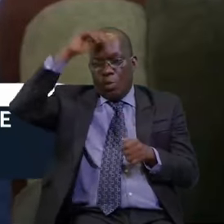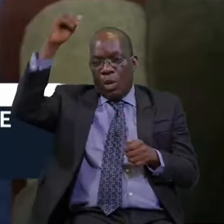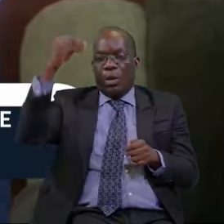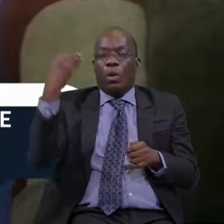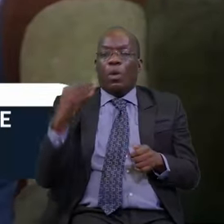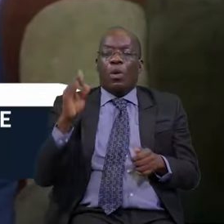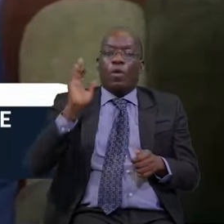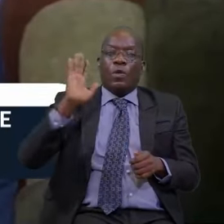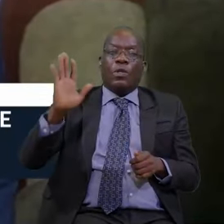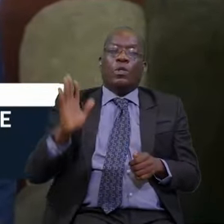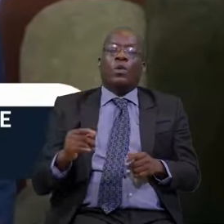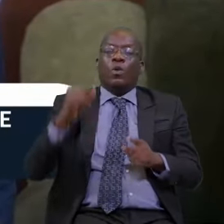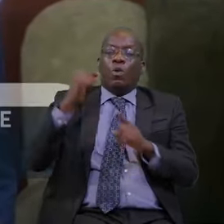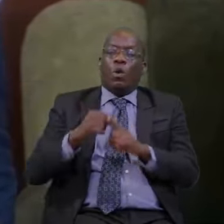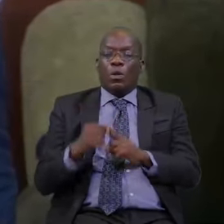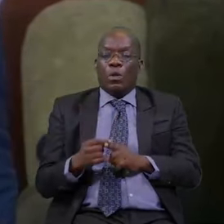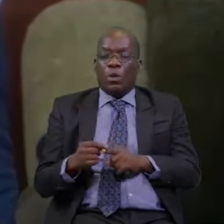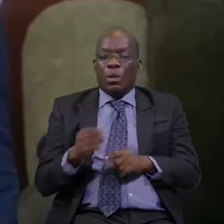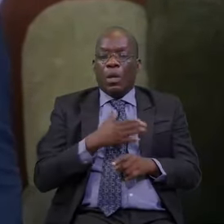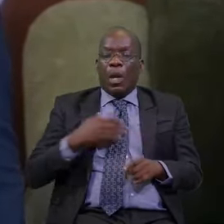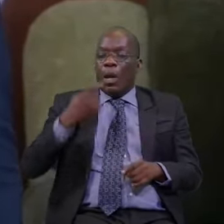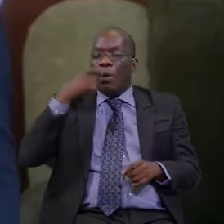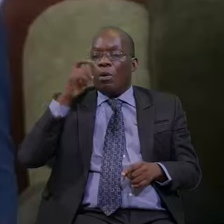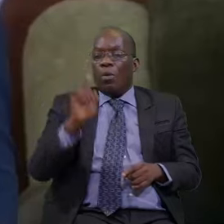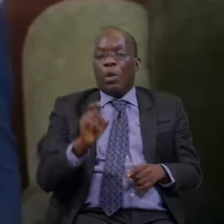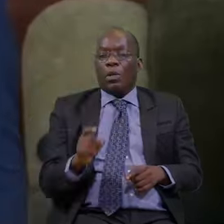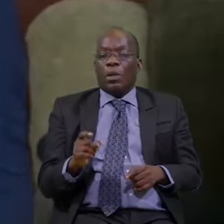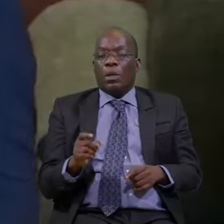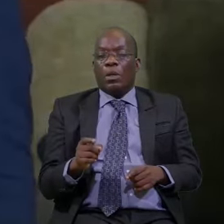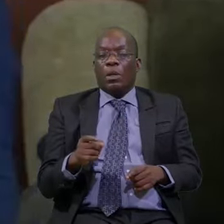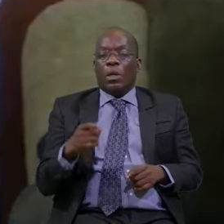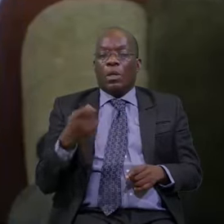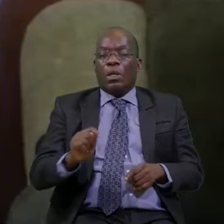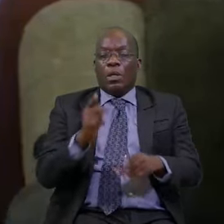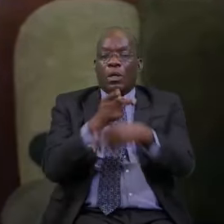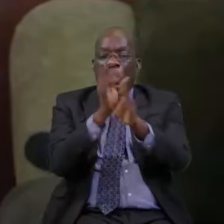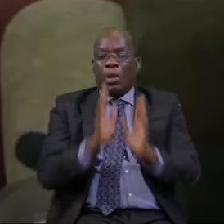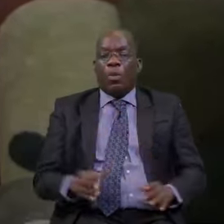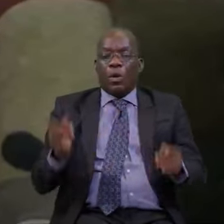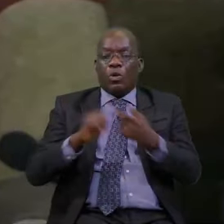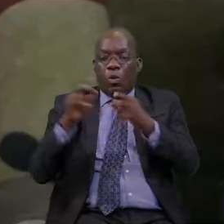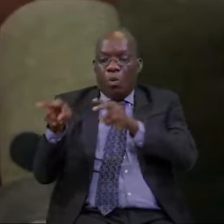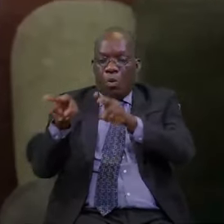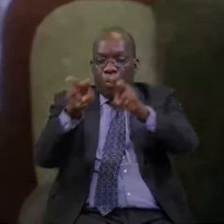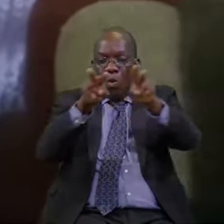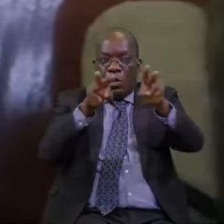tâche et ordonne au portier de veiller.